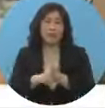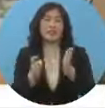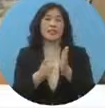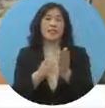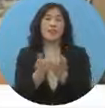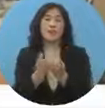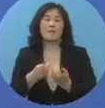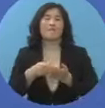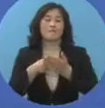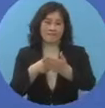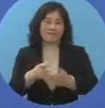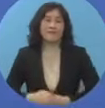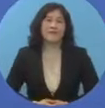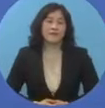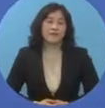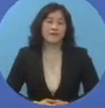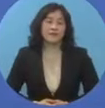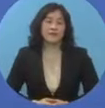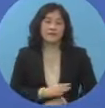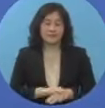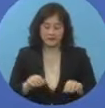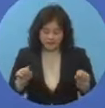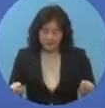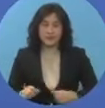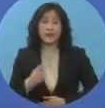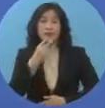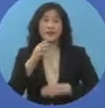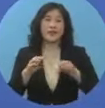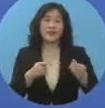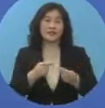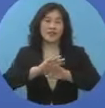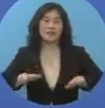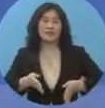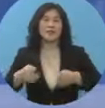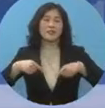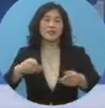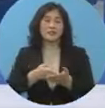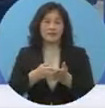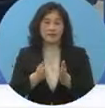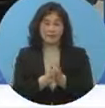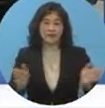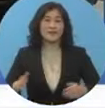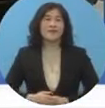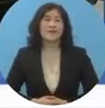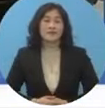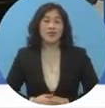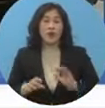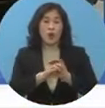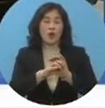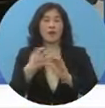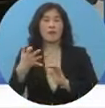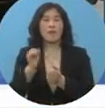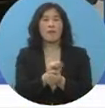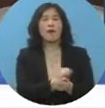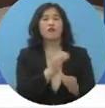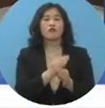추진합니다 여러분 안녕하십니까 생명의 땅 으뜸 전남도 중이었습니다 코로 날 구가 퍼지고 있어